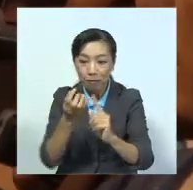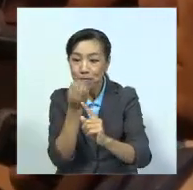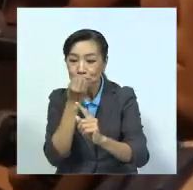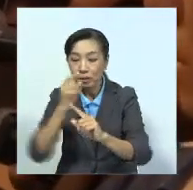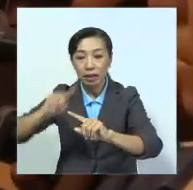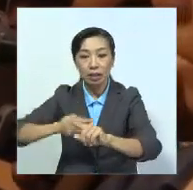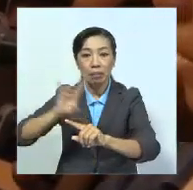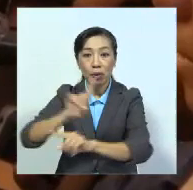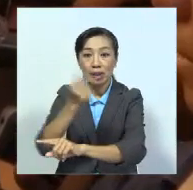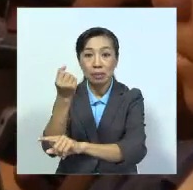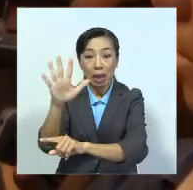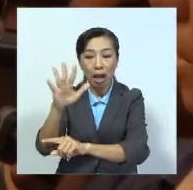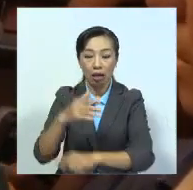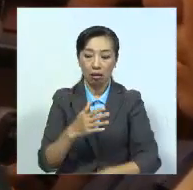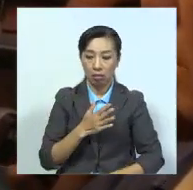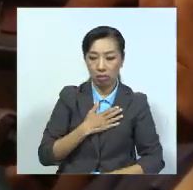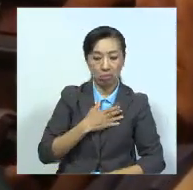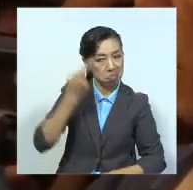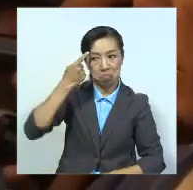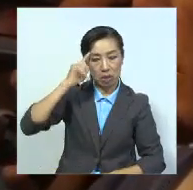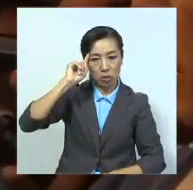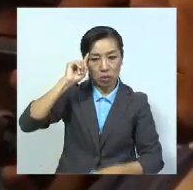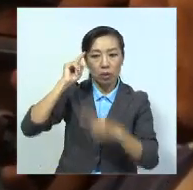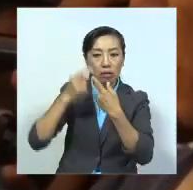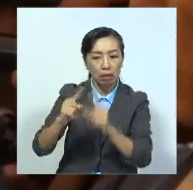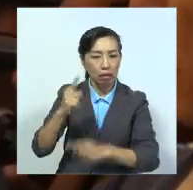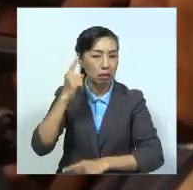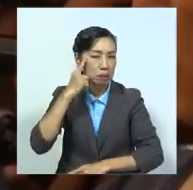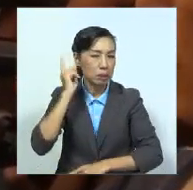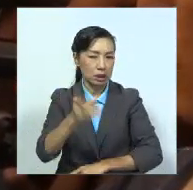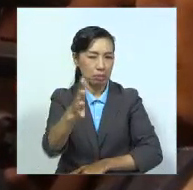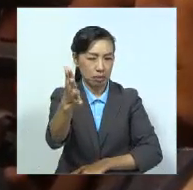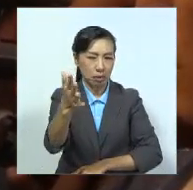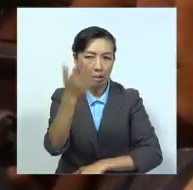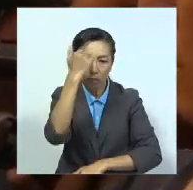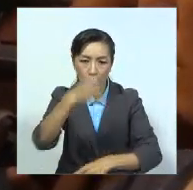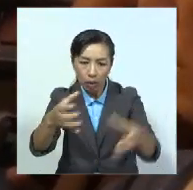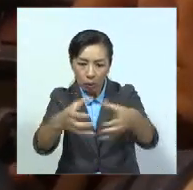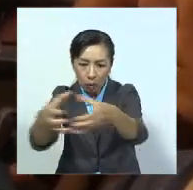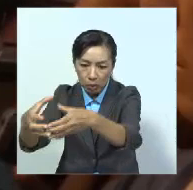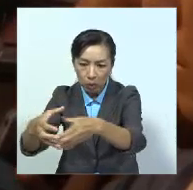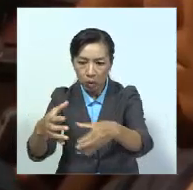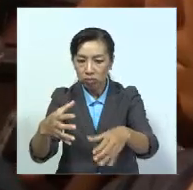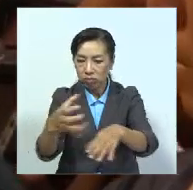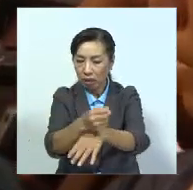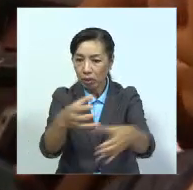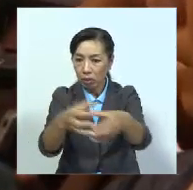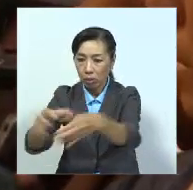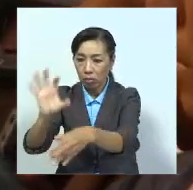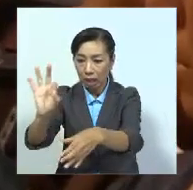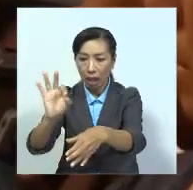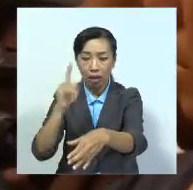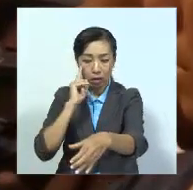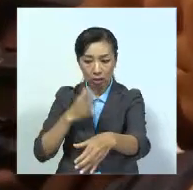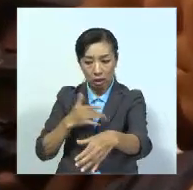มนั้นร้อยเอกธรรมนัสบอกว่าส่วนตัวเนี่ยไม่ทราบแต่เชื่อว่าไม่น่าจะเป็นความจริงเพราะว่าพรรคที่ได้มอบหมายให้ตนเองไป